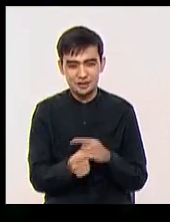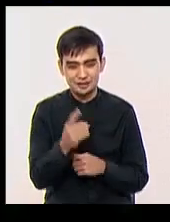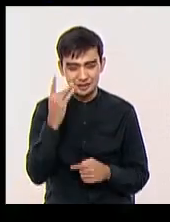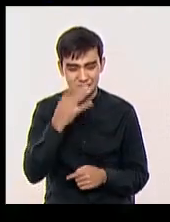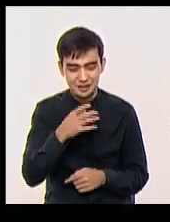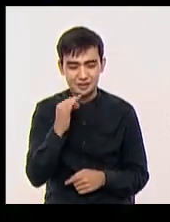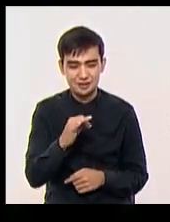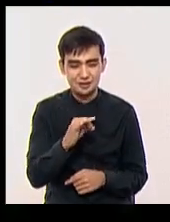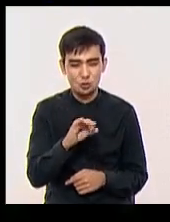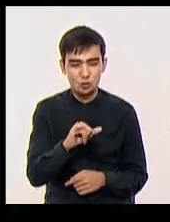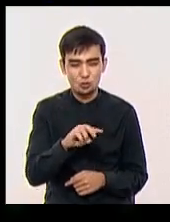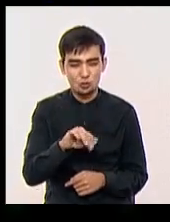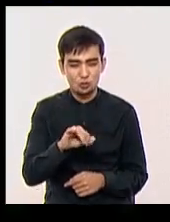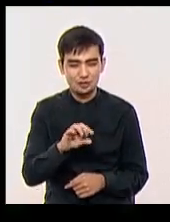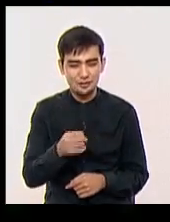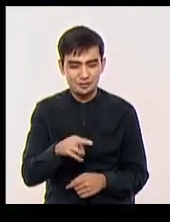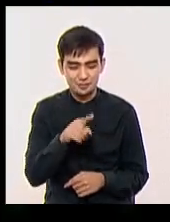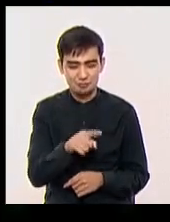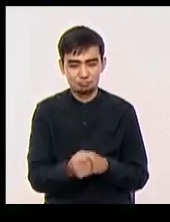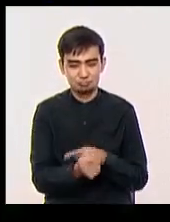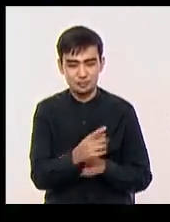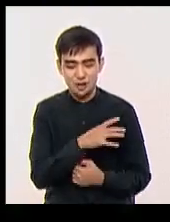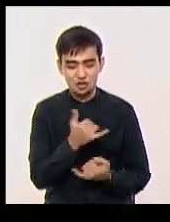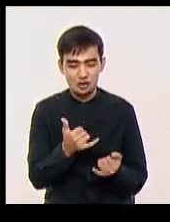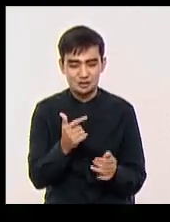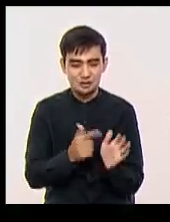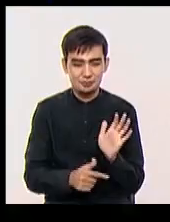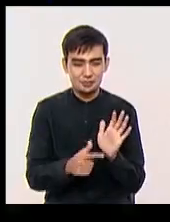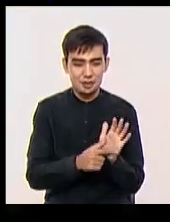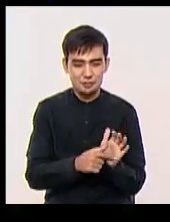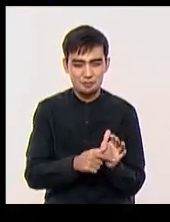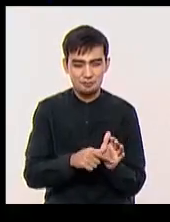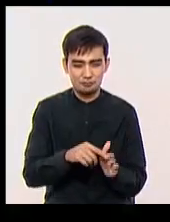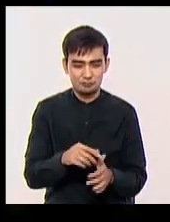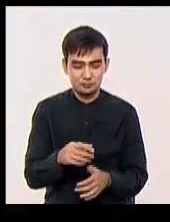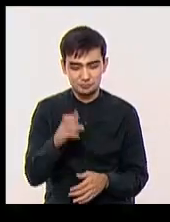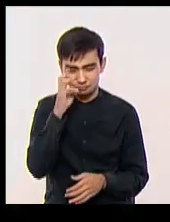Ұлыбританияда анықталған. Қазіргі кезде әлемнің 77 еліне тарап үлгерді.